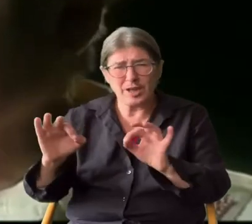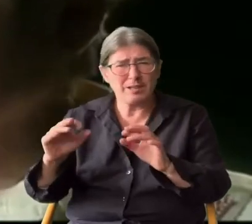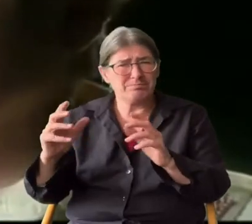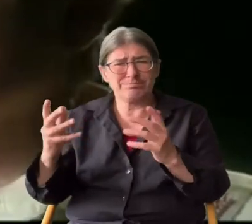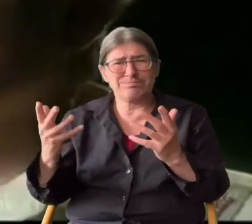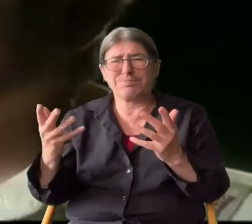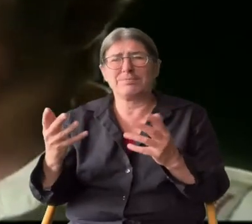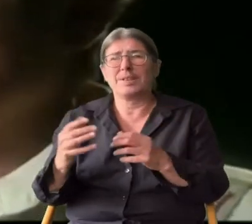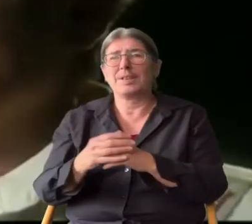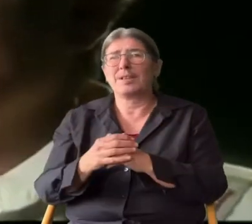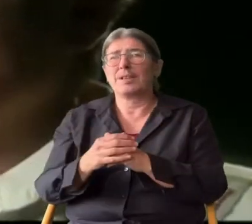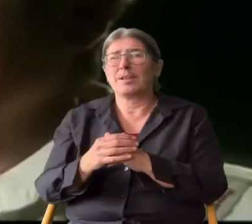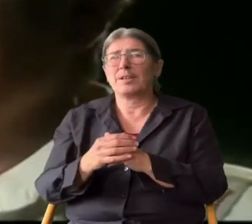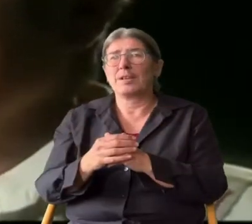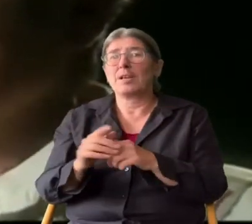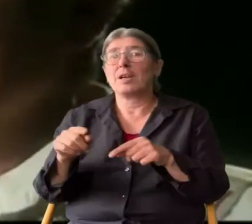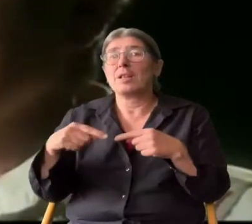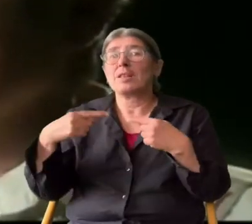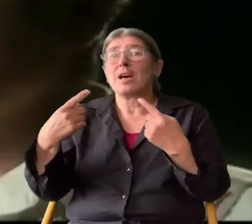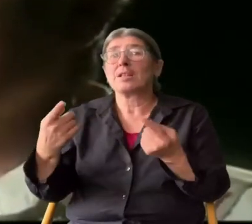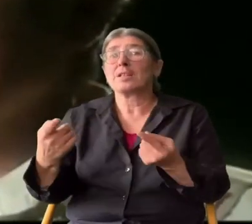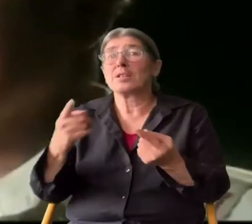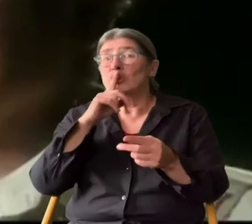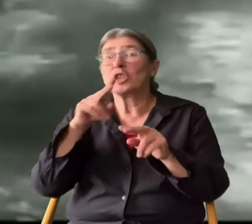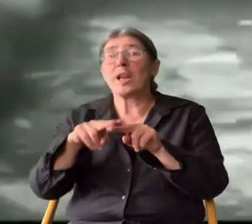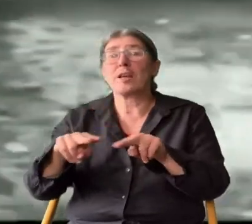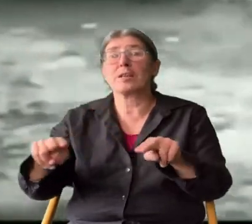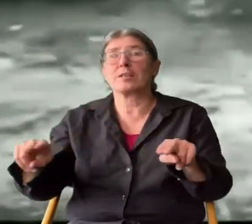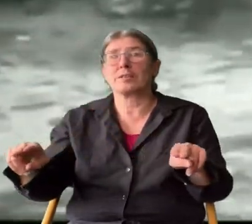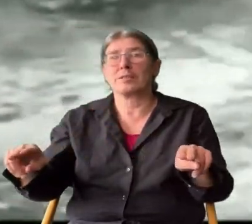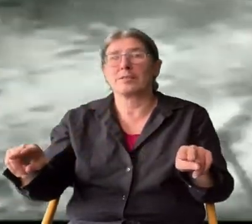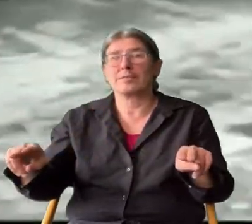fürchterliches Getöse. Und dann kam Wahnsinnsstille.